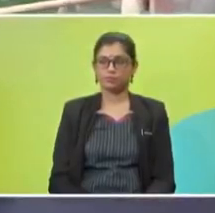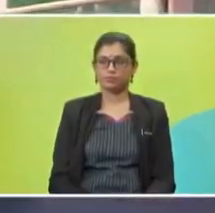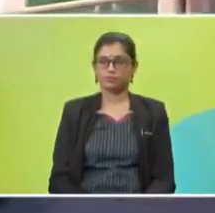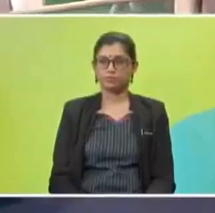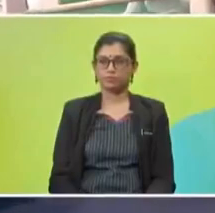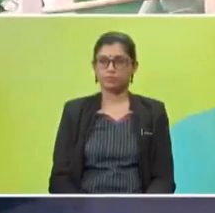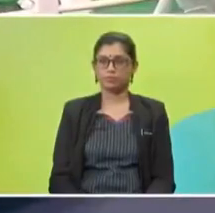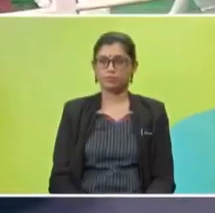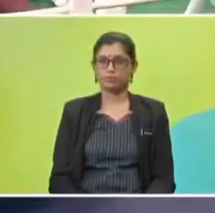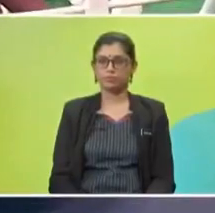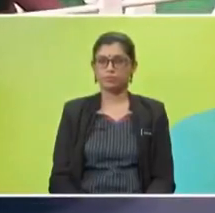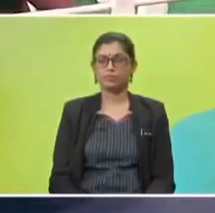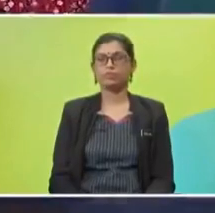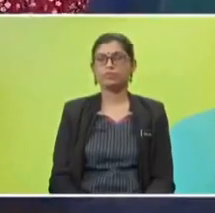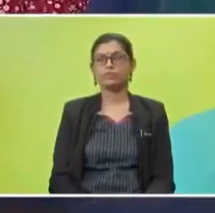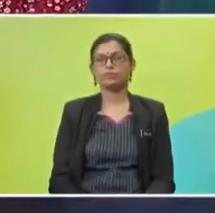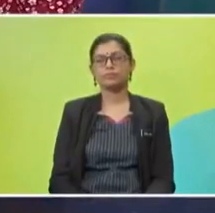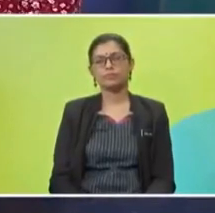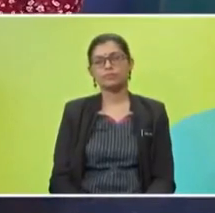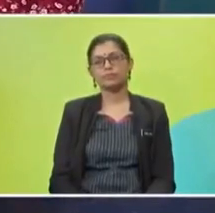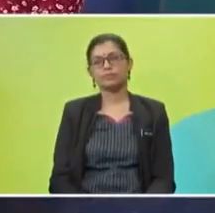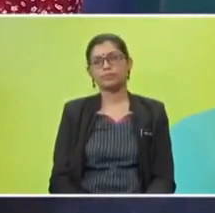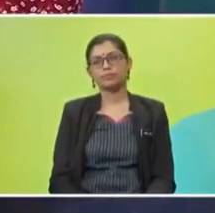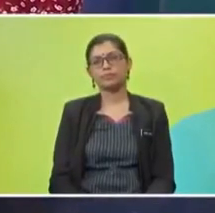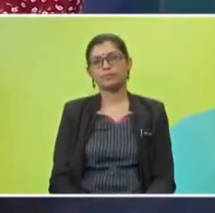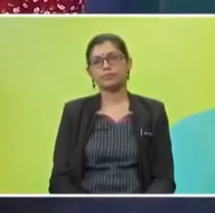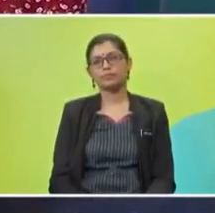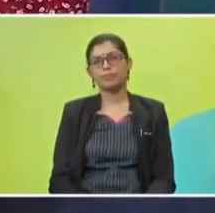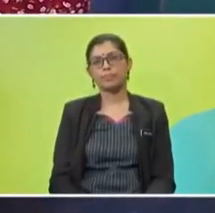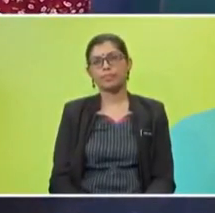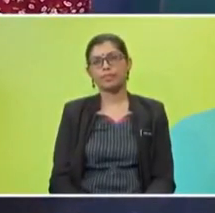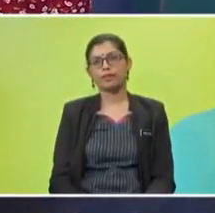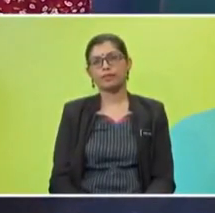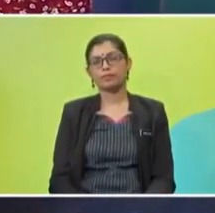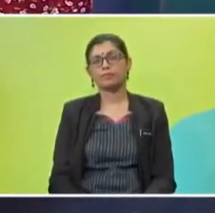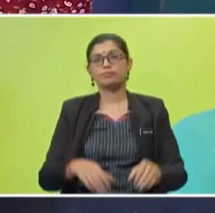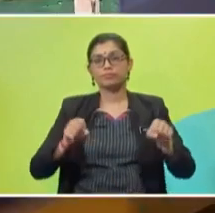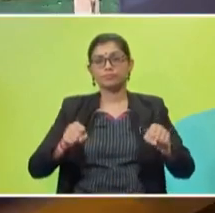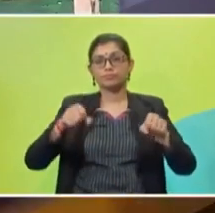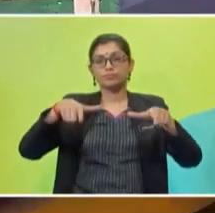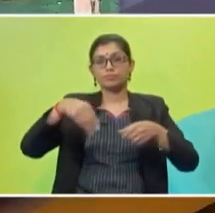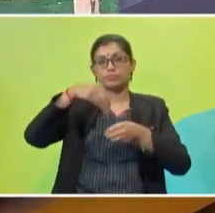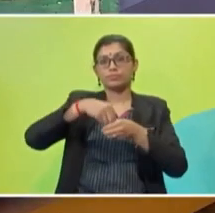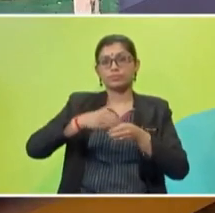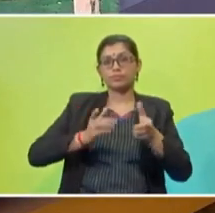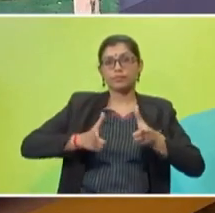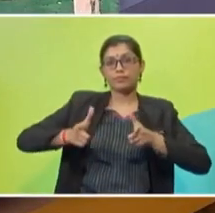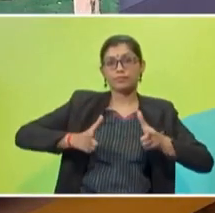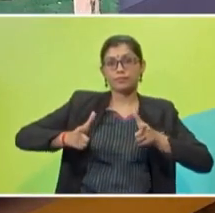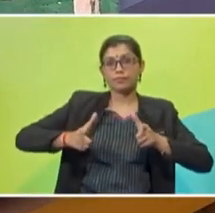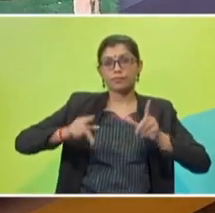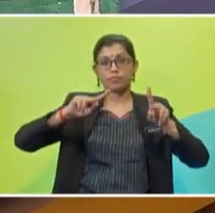tuh dalam wow oke oke